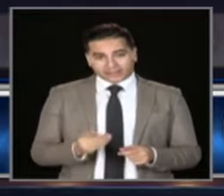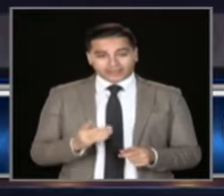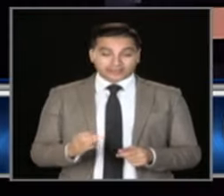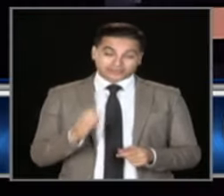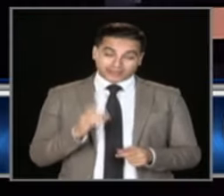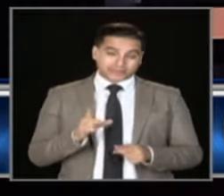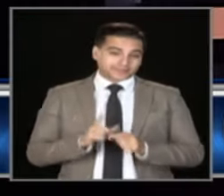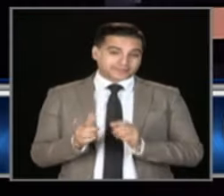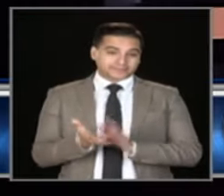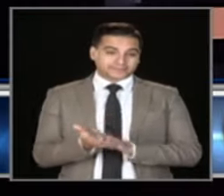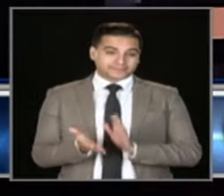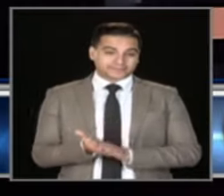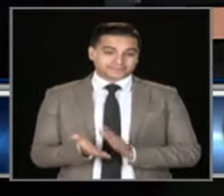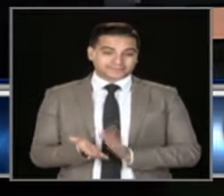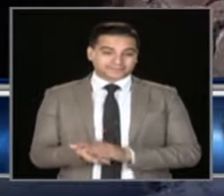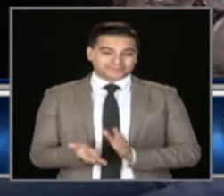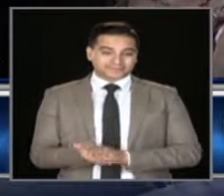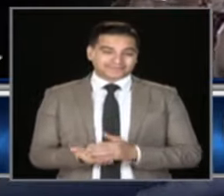اجابه صحيحه الحمد